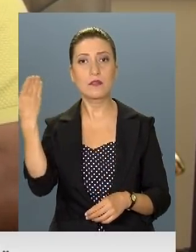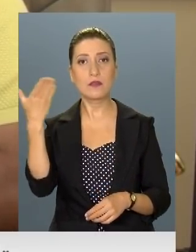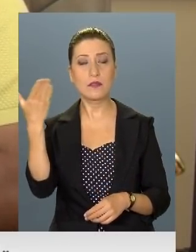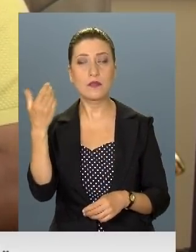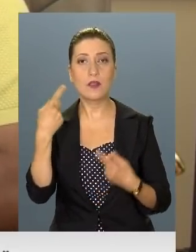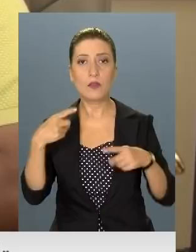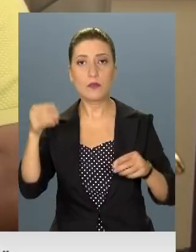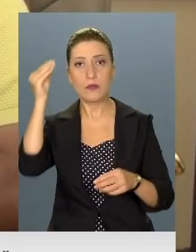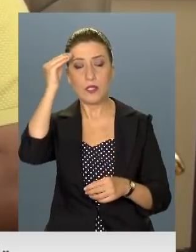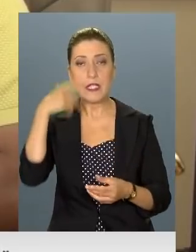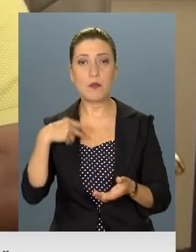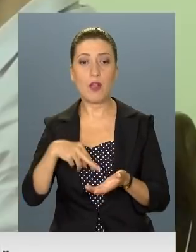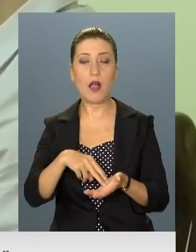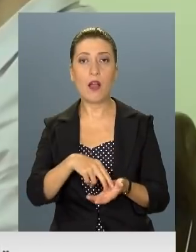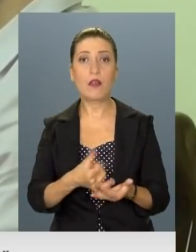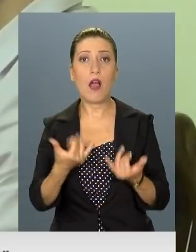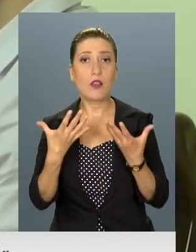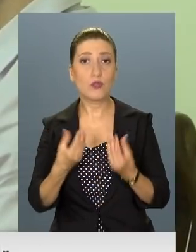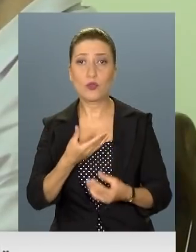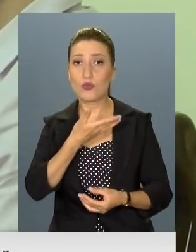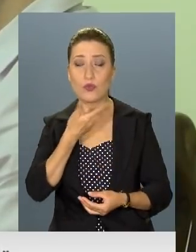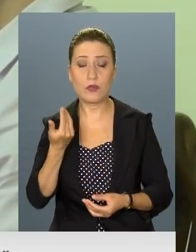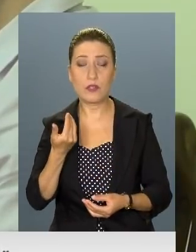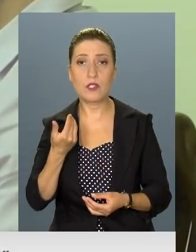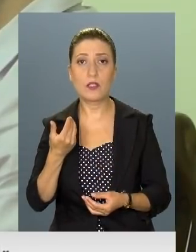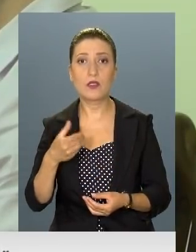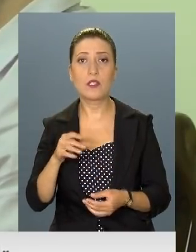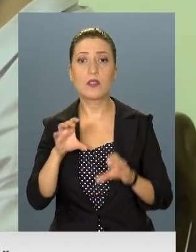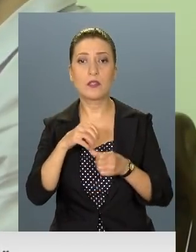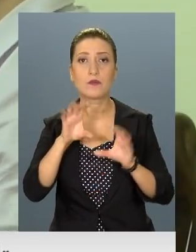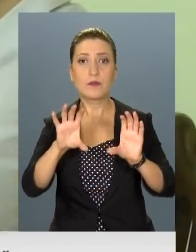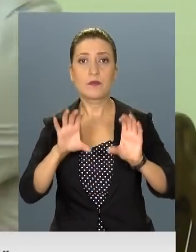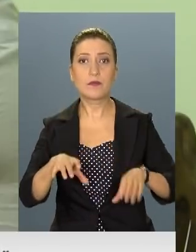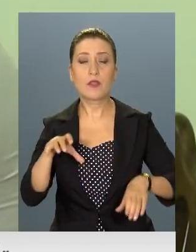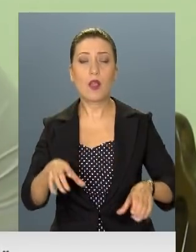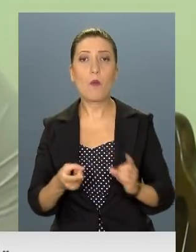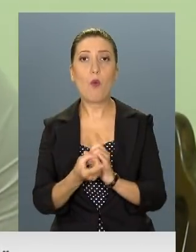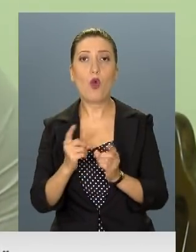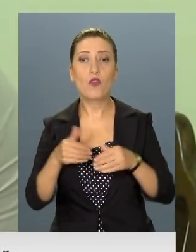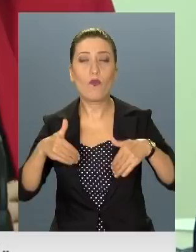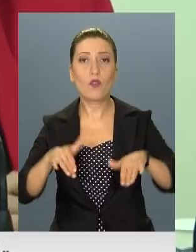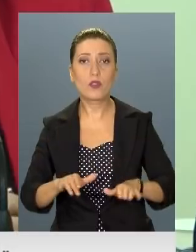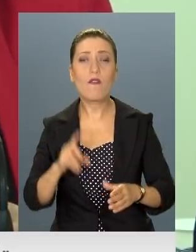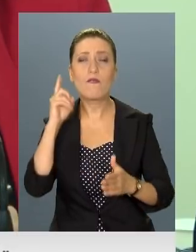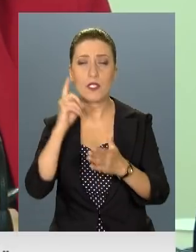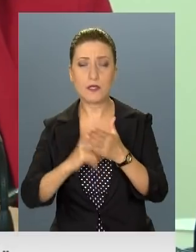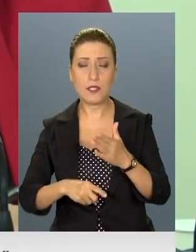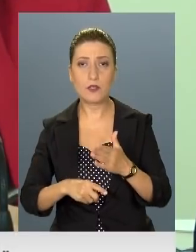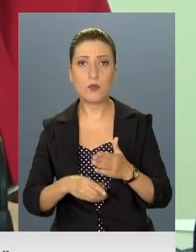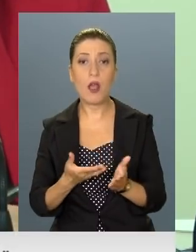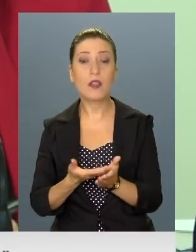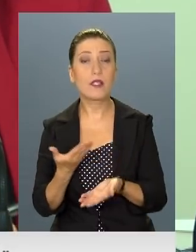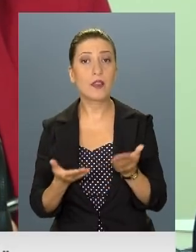եւ այլն։ Իմ քայլում այսօր չունեն սահմանադրական դատարանի նախագահին փոխելու որոշում։ Վստահեցնում են, երբ քաղաքական